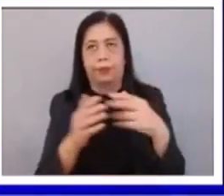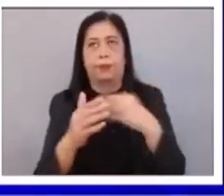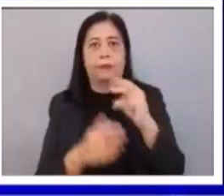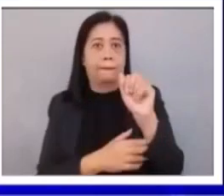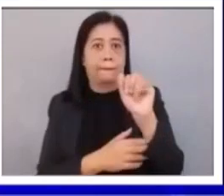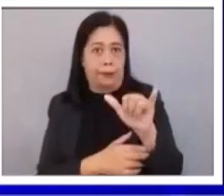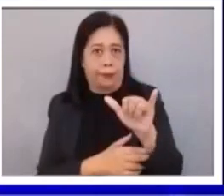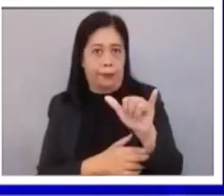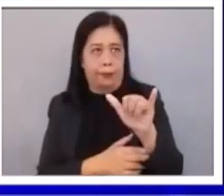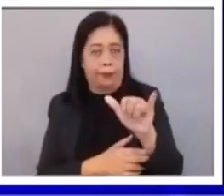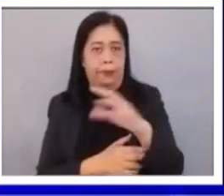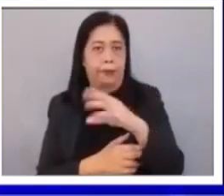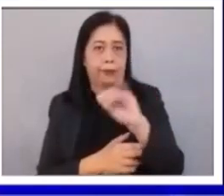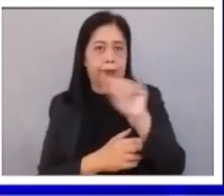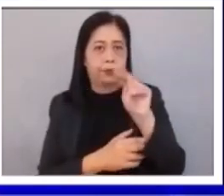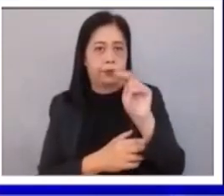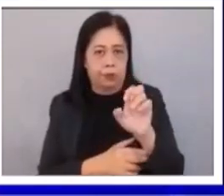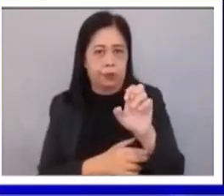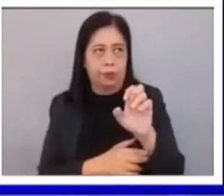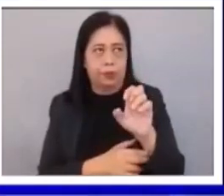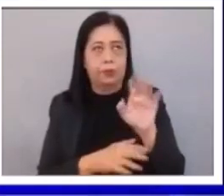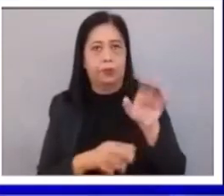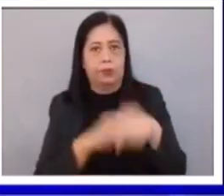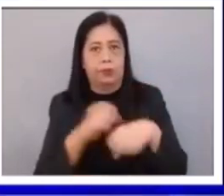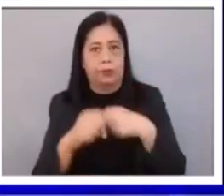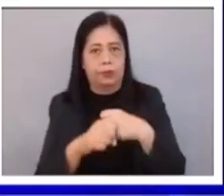Hunyo noong taong 2022.